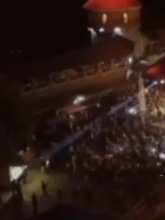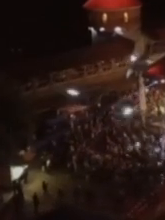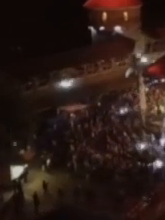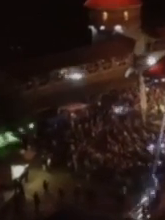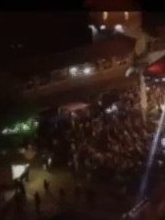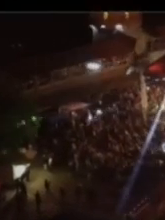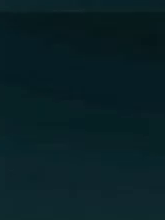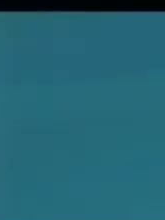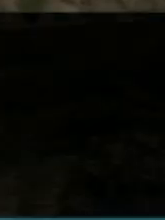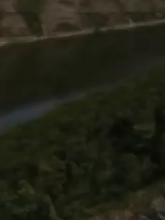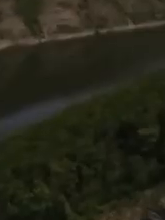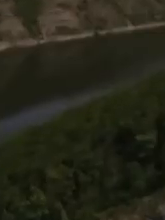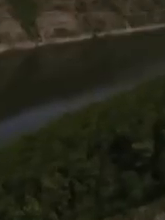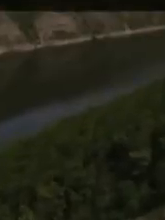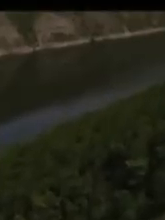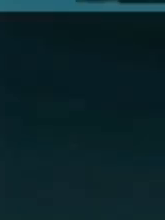Музика